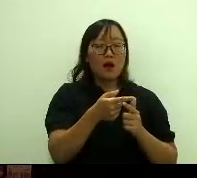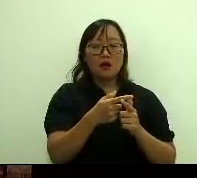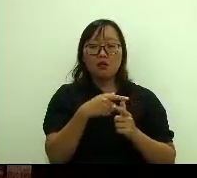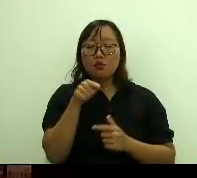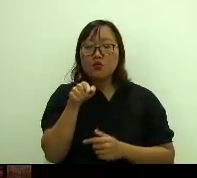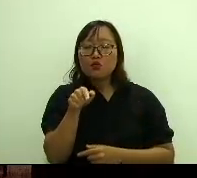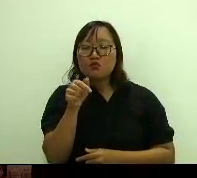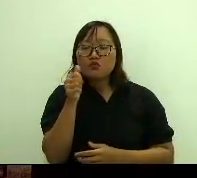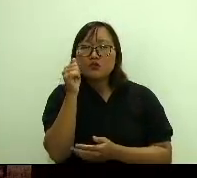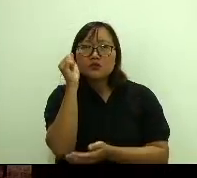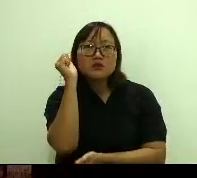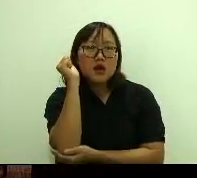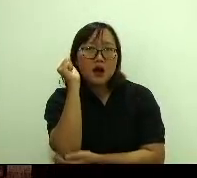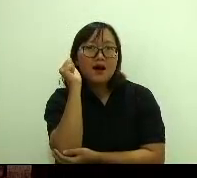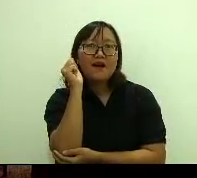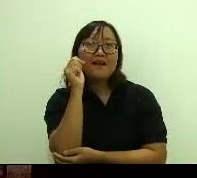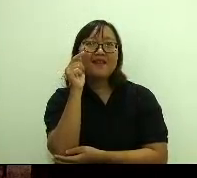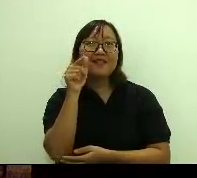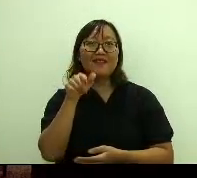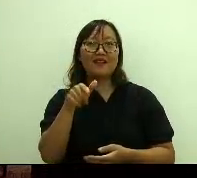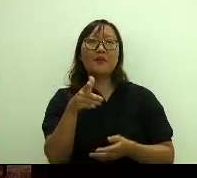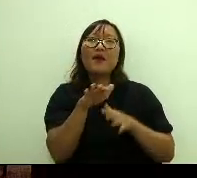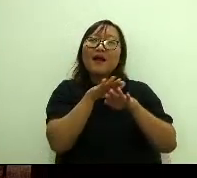setiap rakyat yang dipimpinnya.